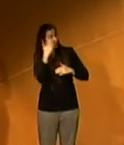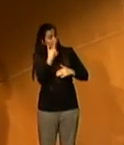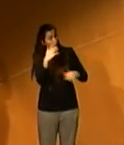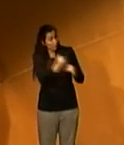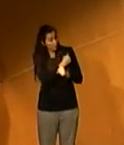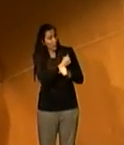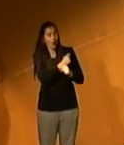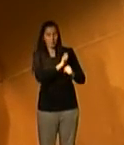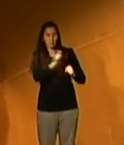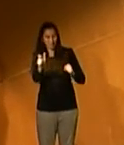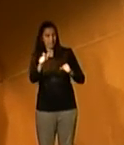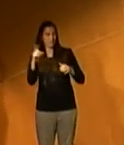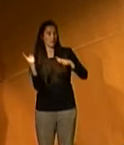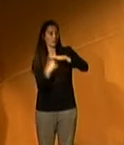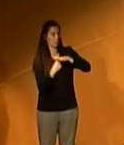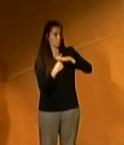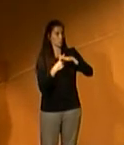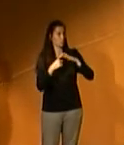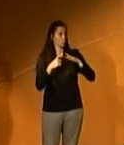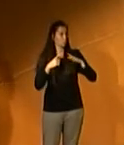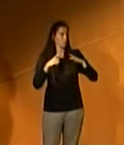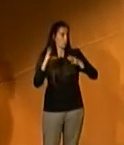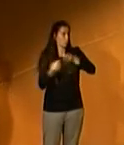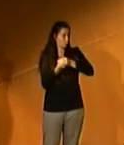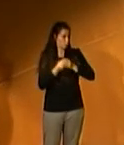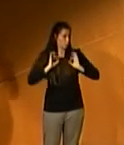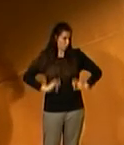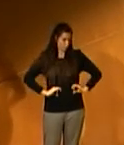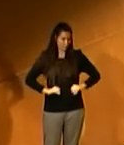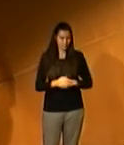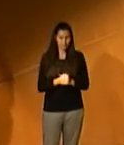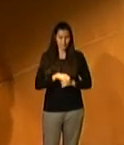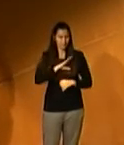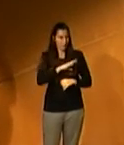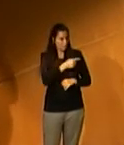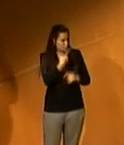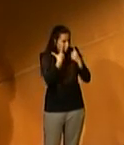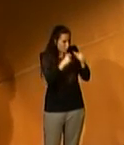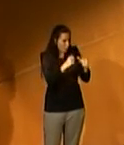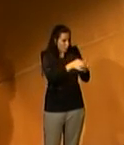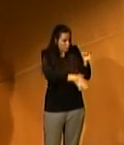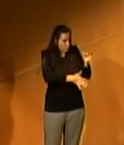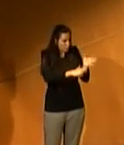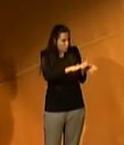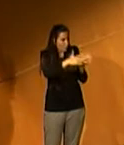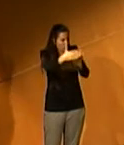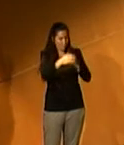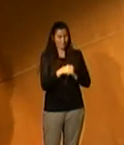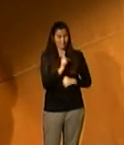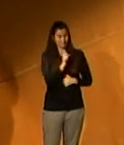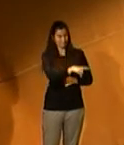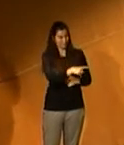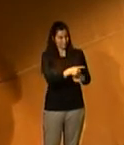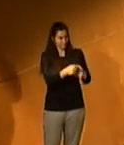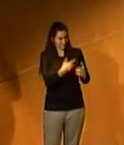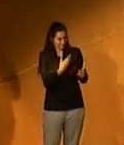inclusion scolaire, vu la progression de ses résultats en classe. Ce jeune, face à cette valorisation, a pris confiance